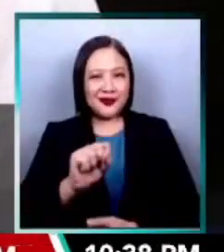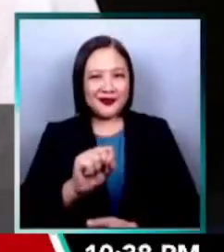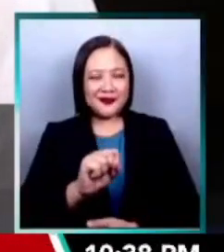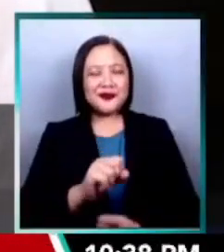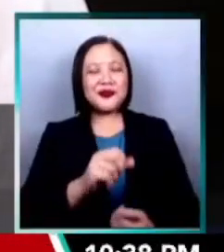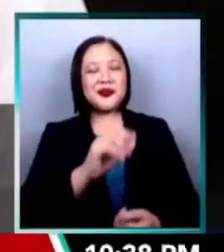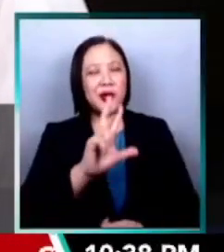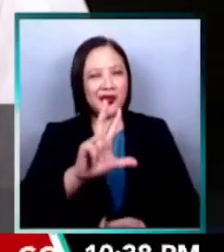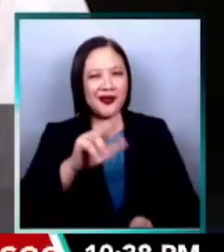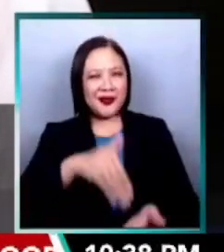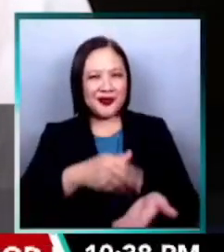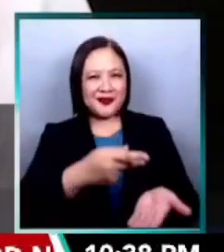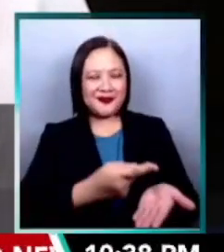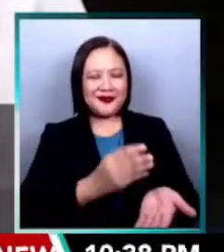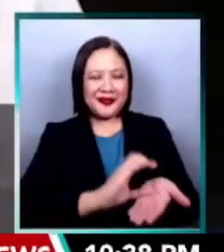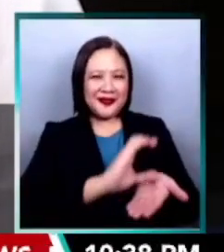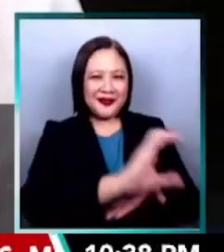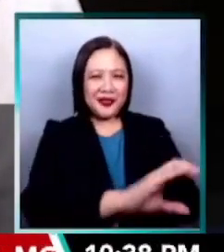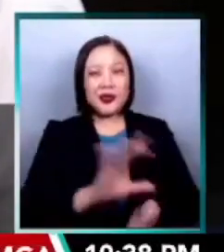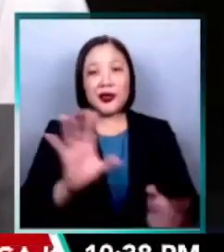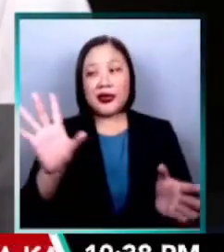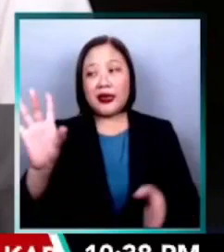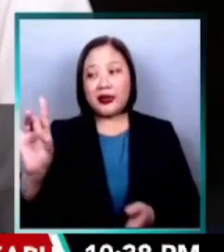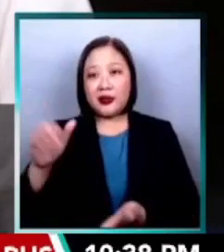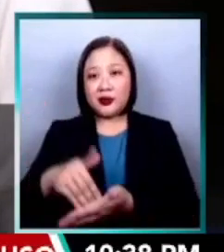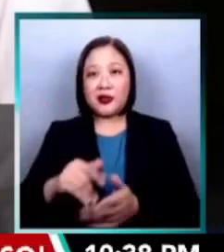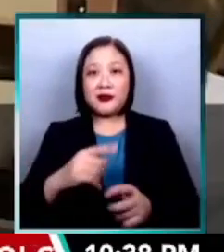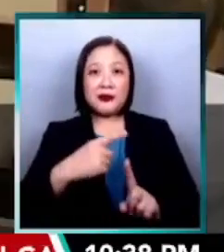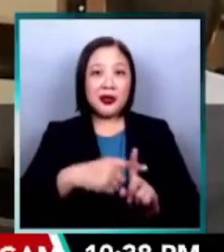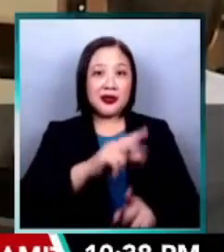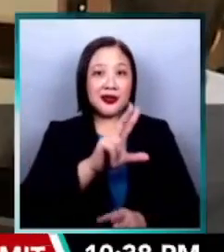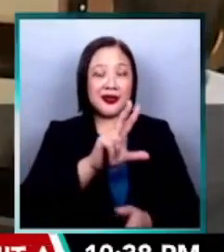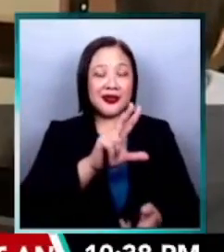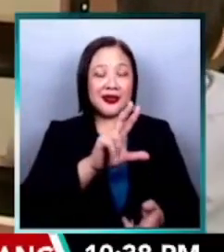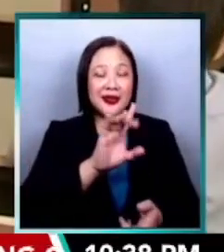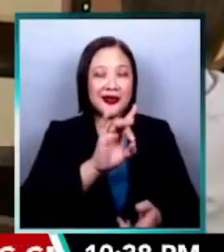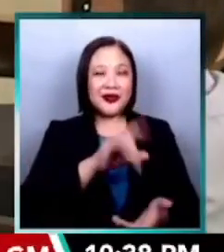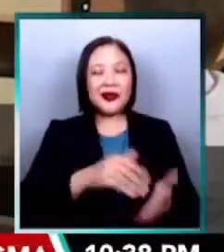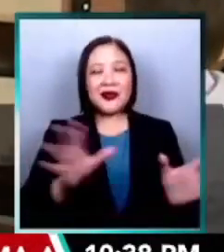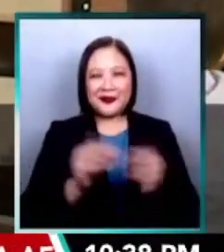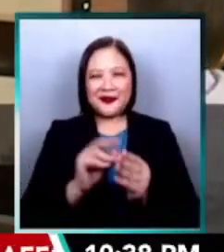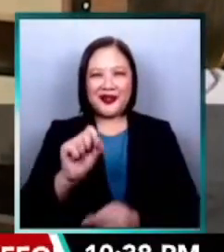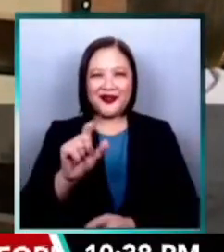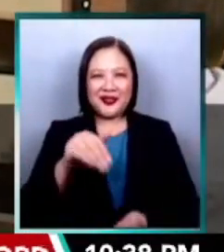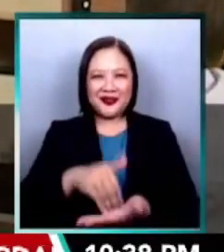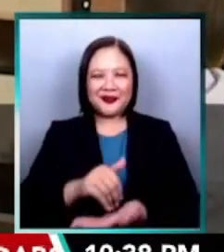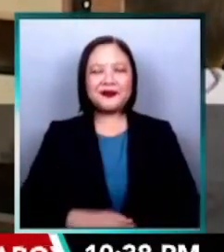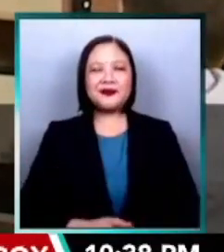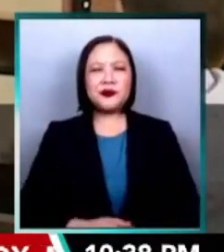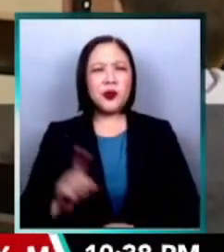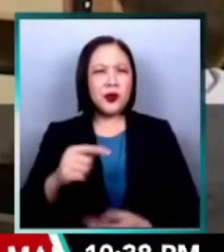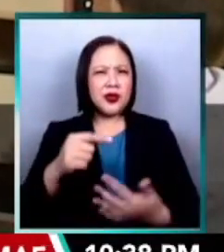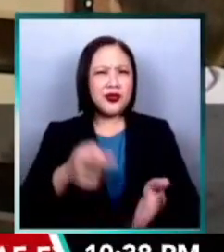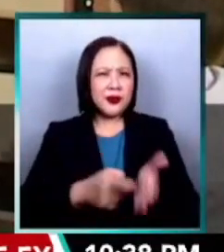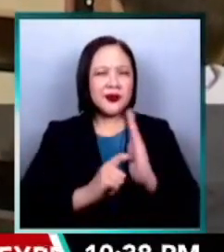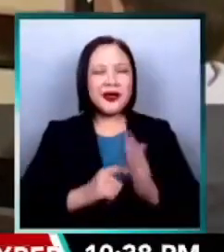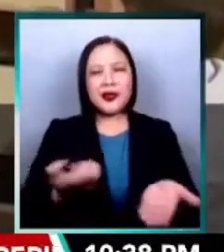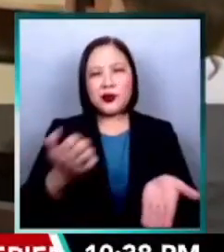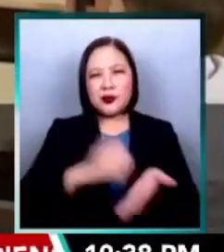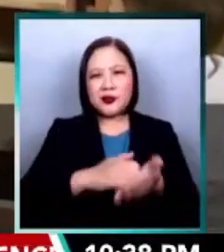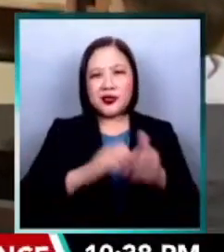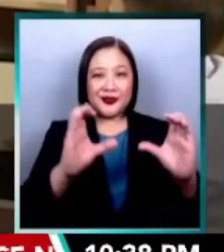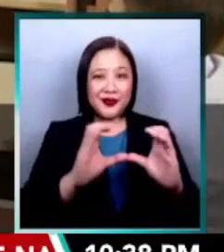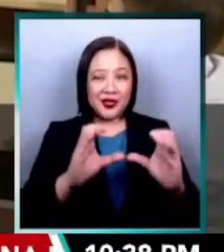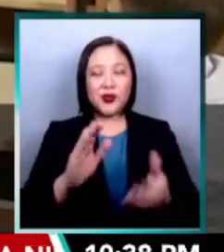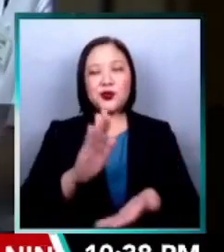yun. So 8,000 plus 3,000, 11,000 po yun. Enrollment certificate at school ID lamang ang requirements para sa